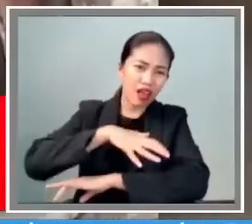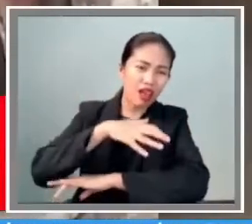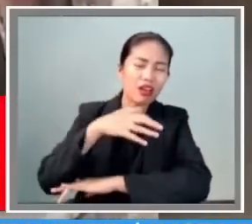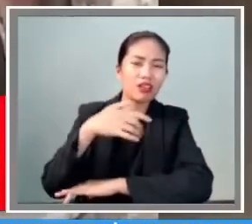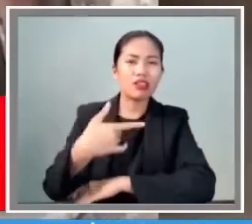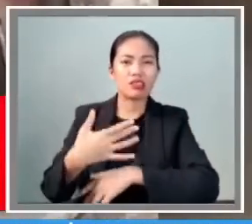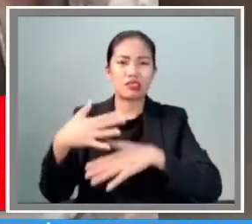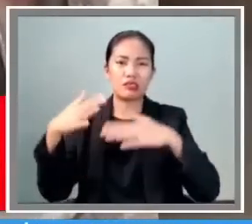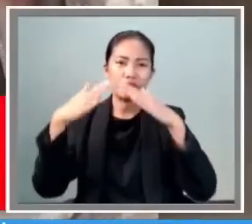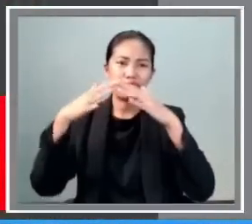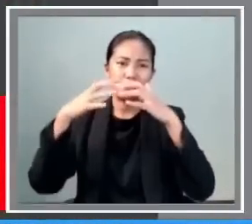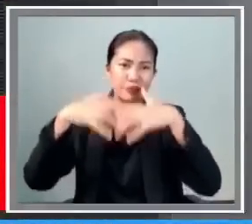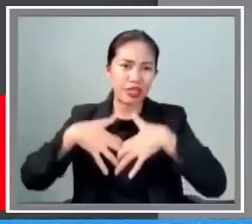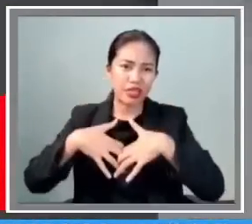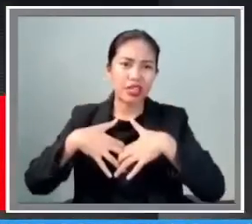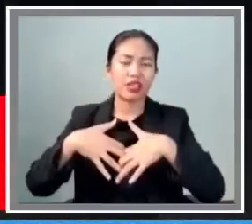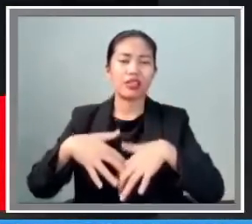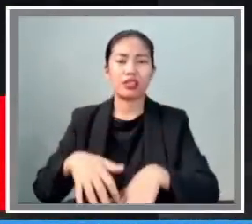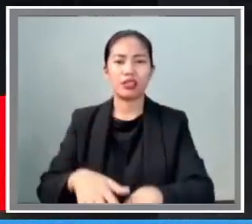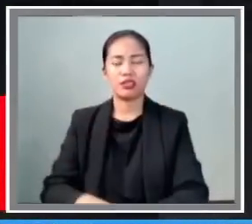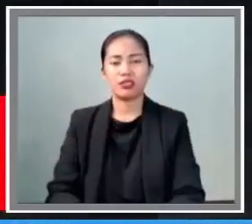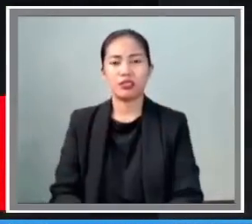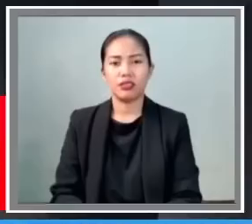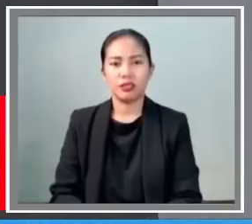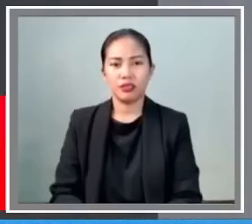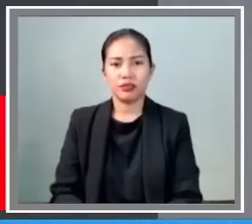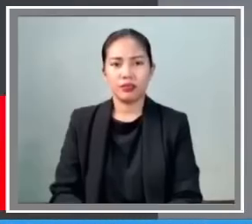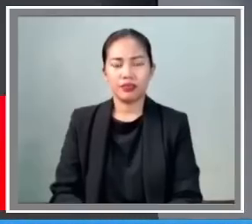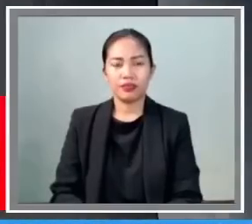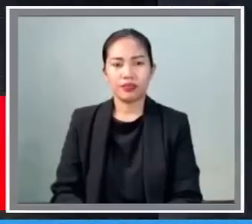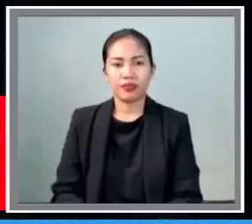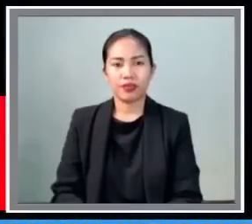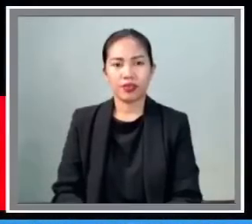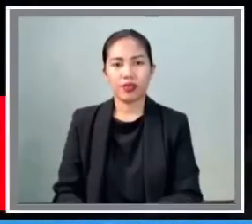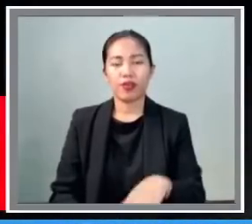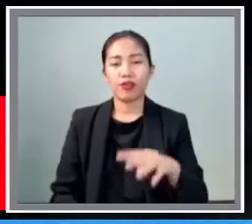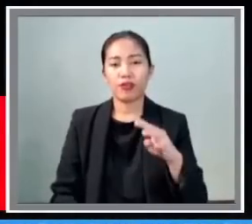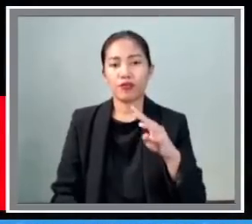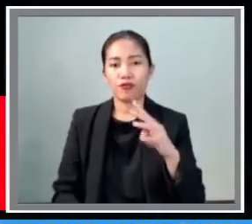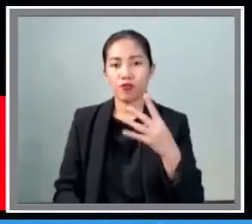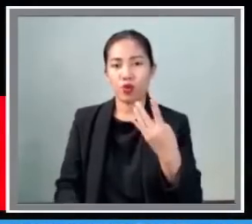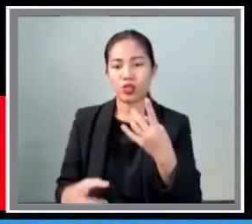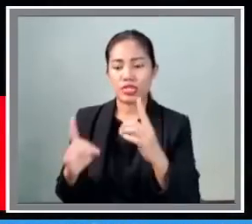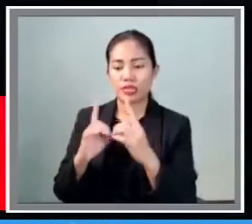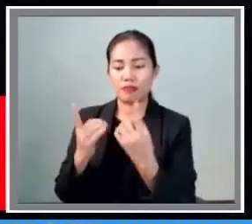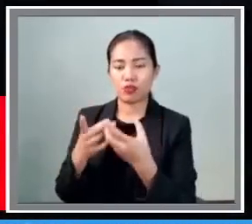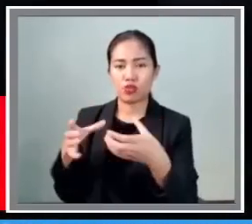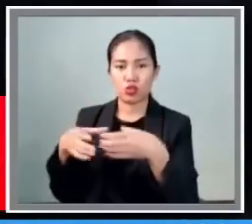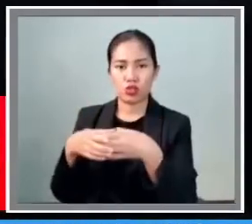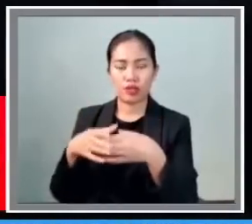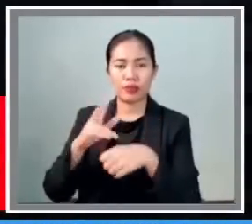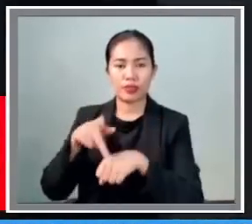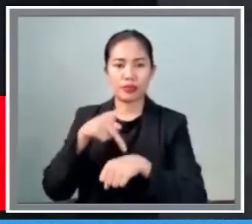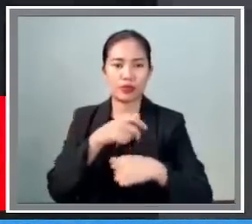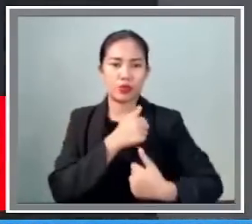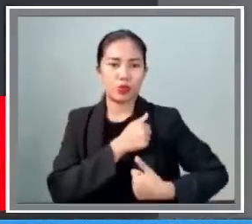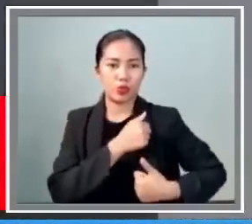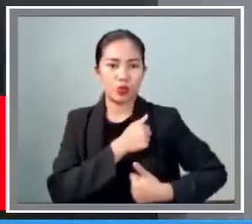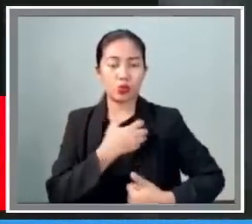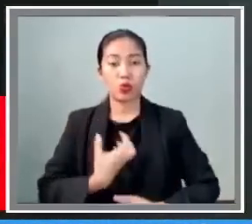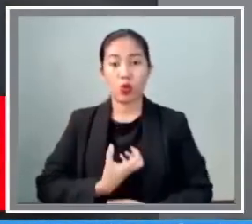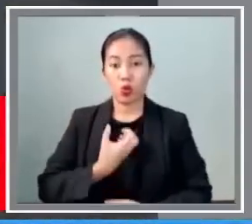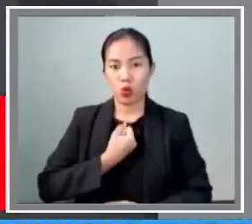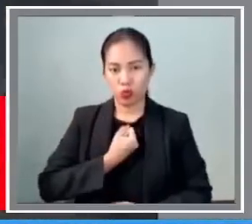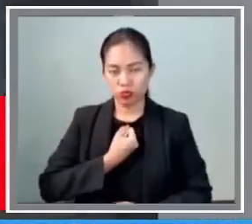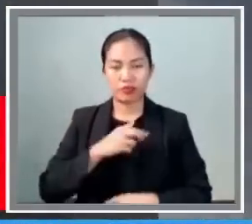bahay ayon sa fth infantry division ng Philippine Army pagmamay-ari ng Philippine air force ang helicopter